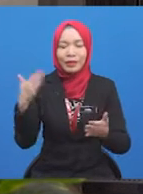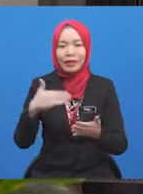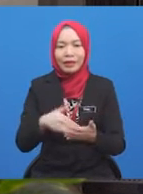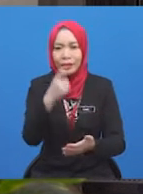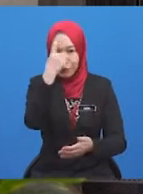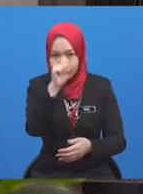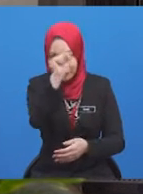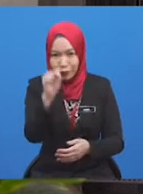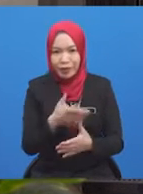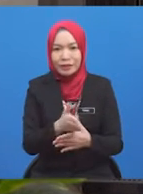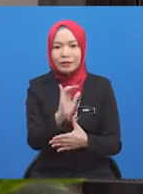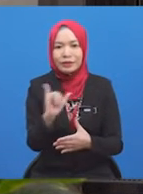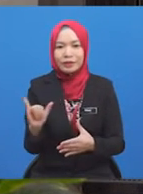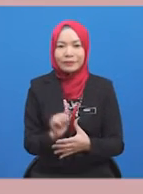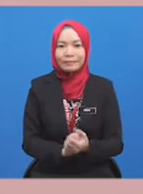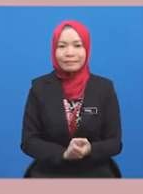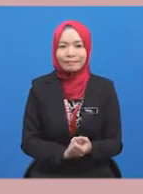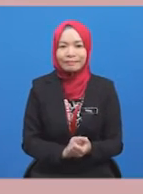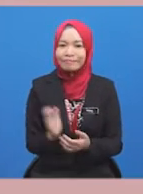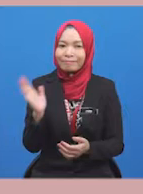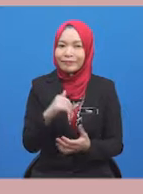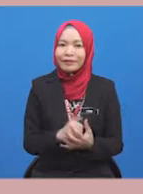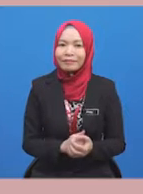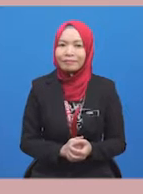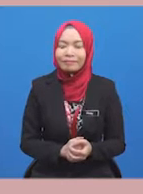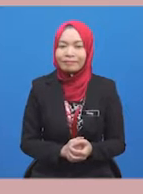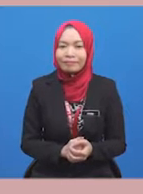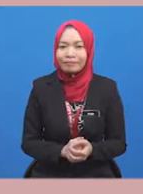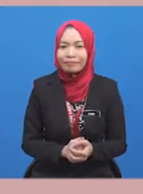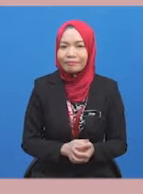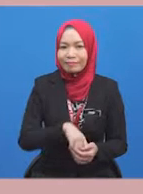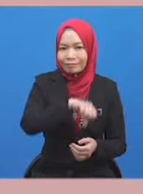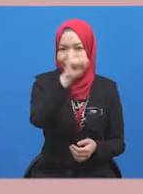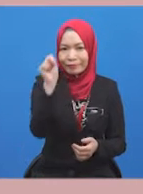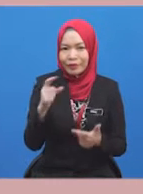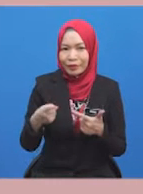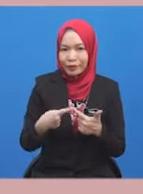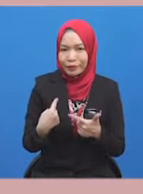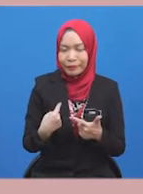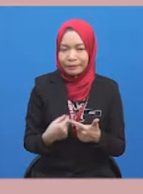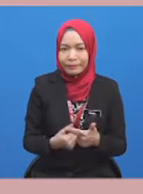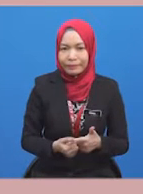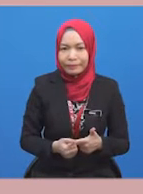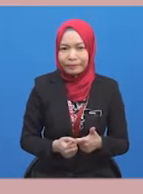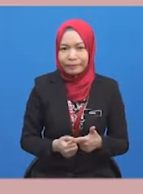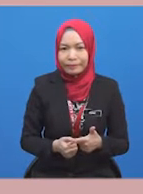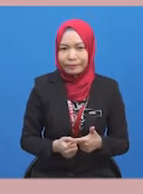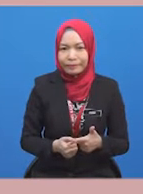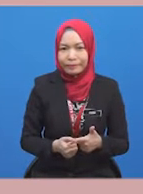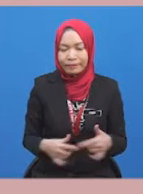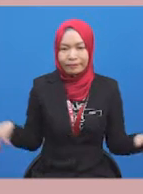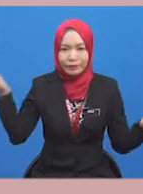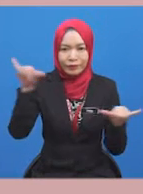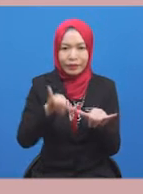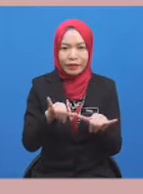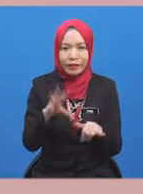untuk soalan yang seterusnya. Sekarang, kita beralih kepada soalan yang kedua. Padankan